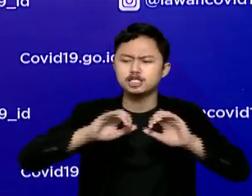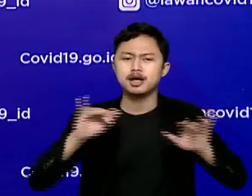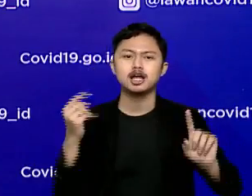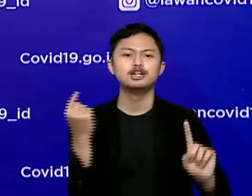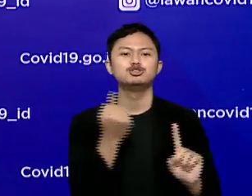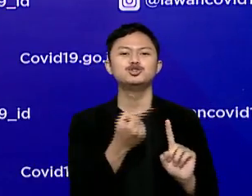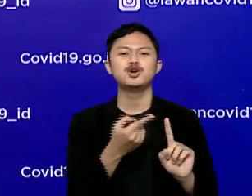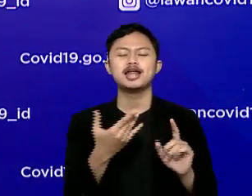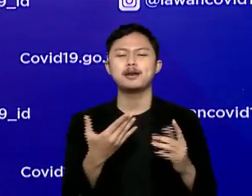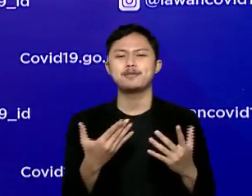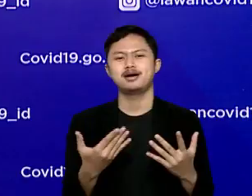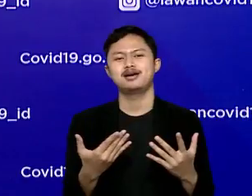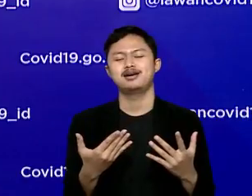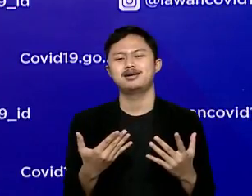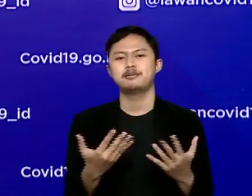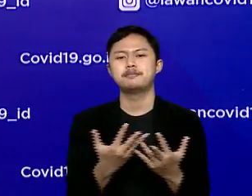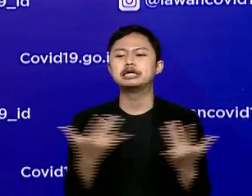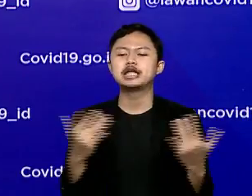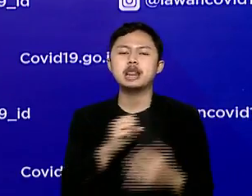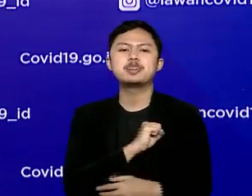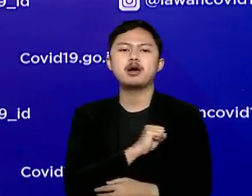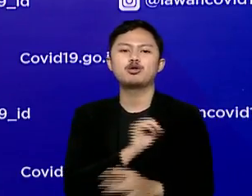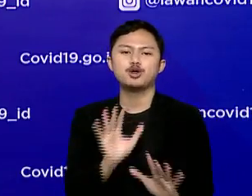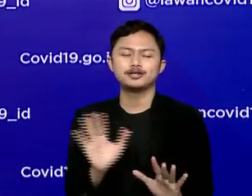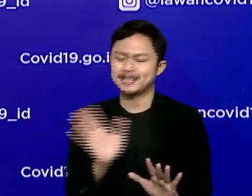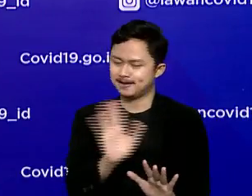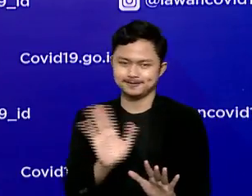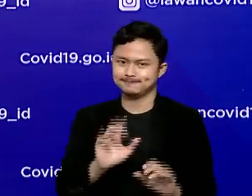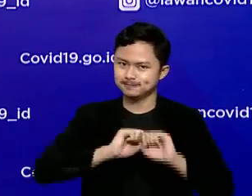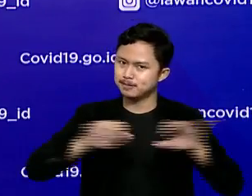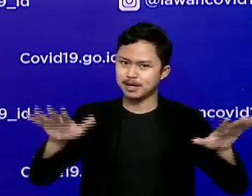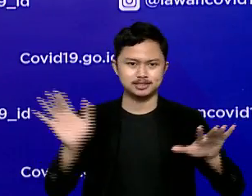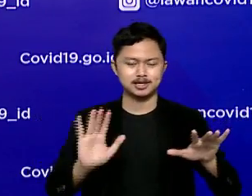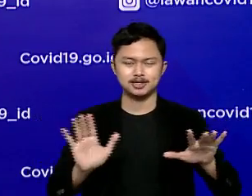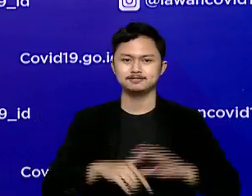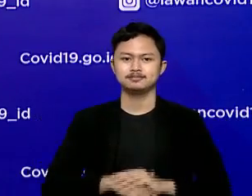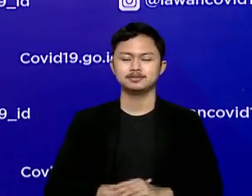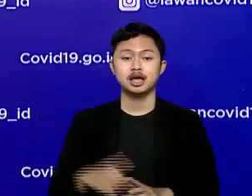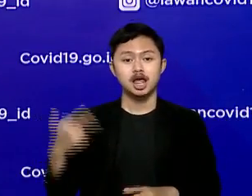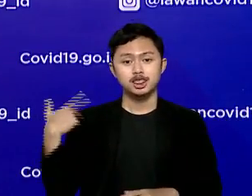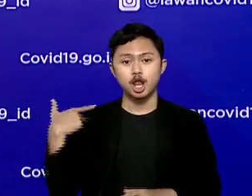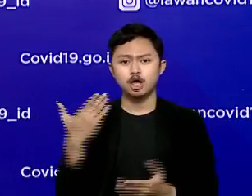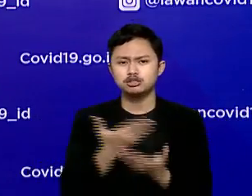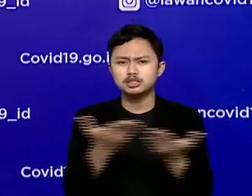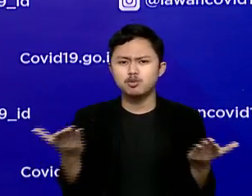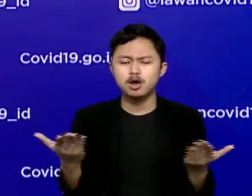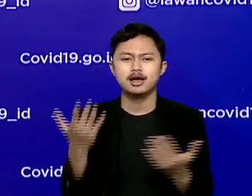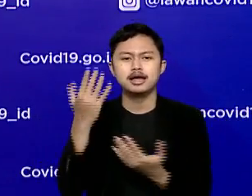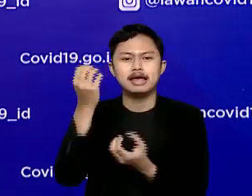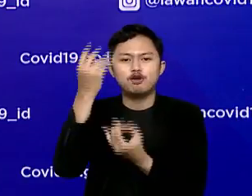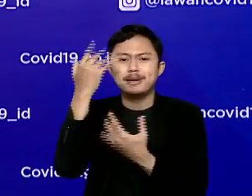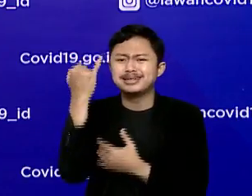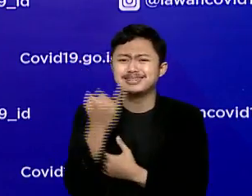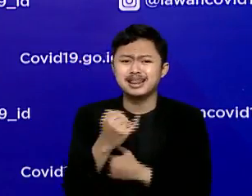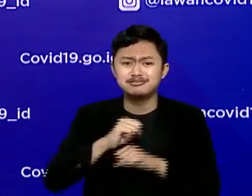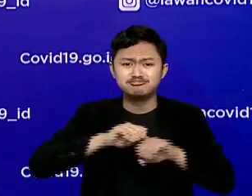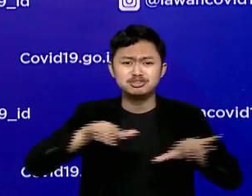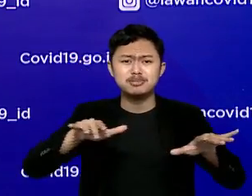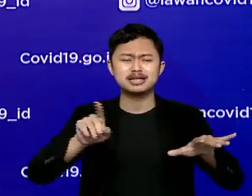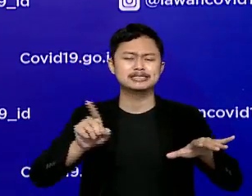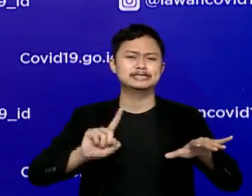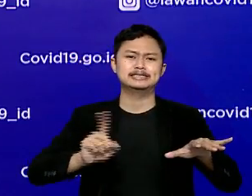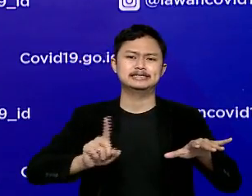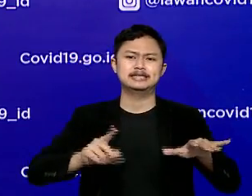semata-mata dibuat untuk menyebarkan ketakutan. Mohon siapapun untuk tidak membuat konten informasi yang salah dan